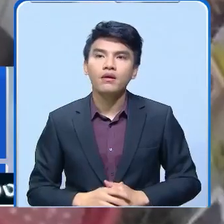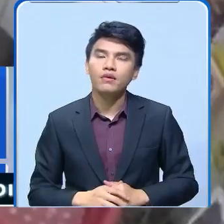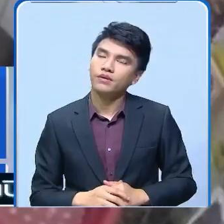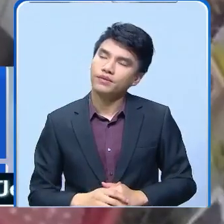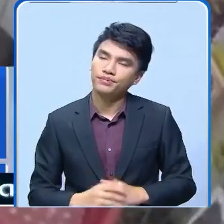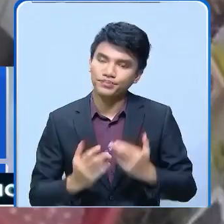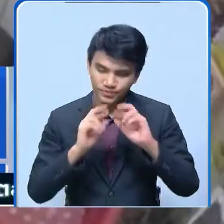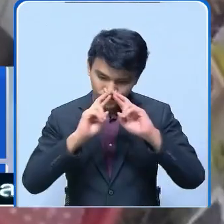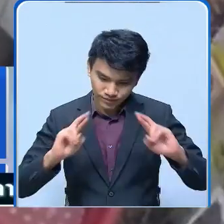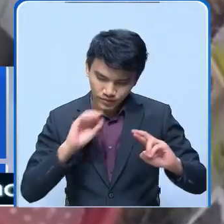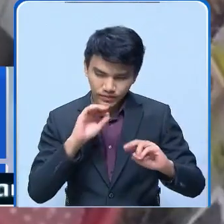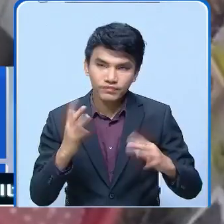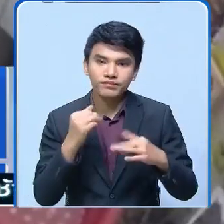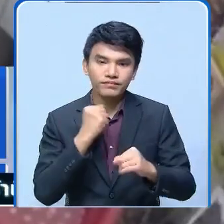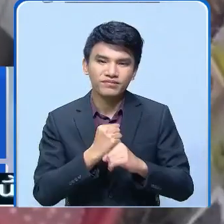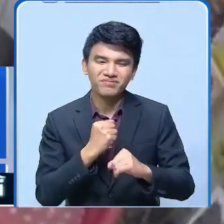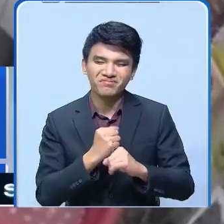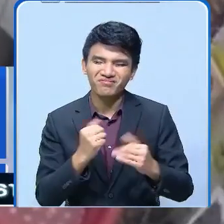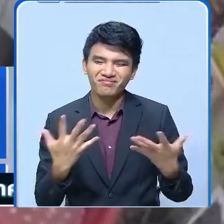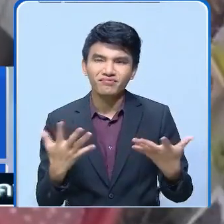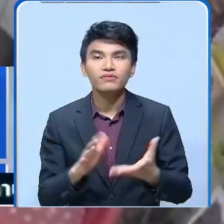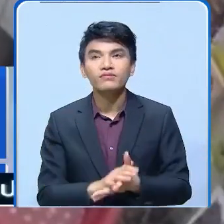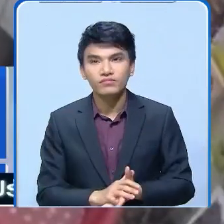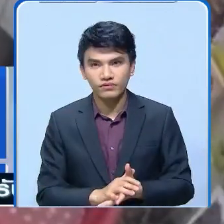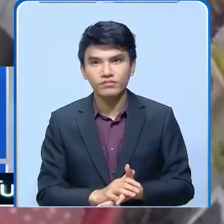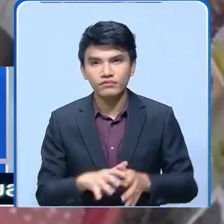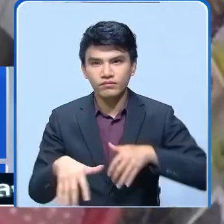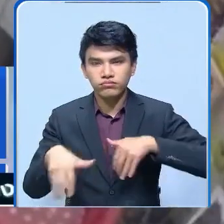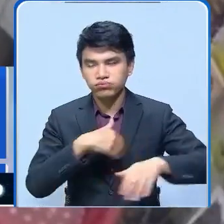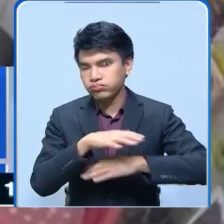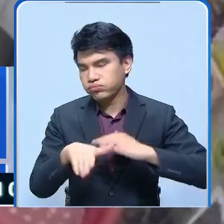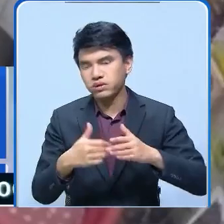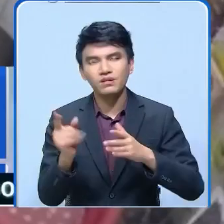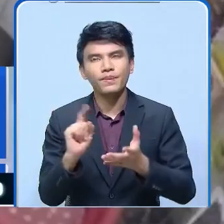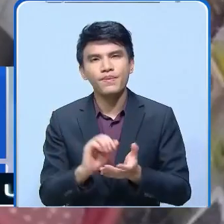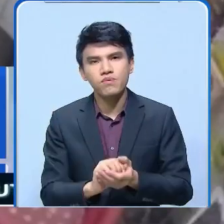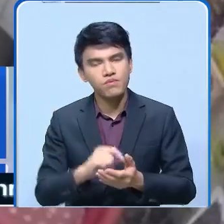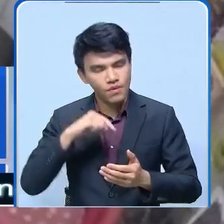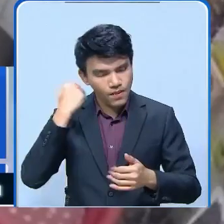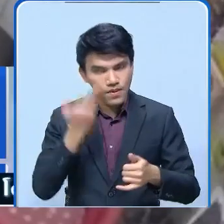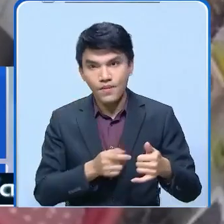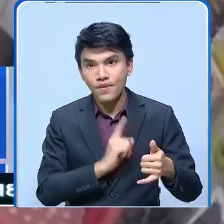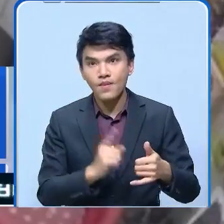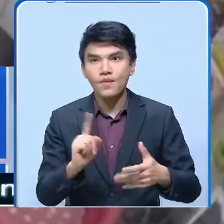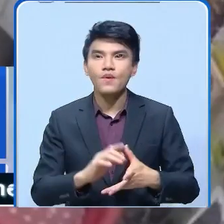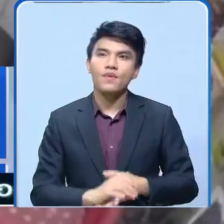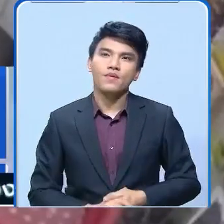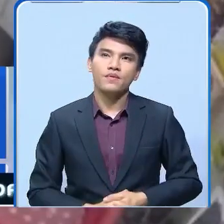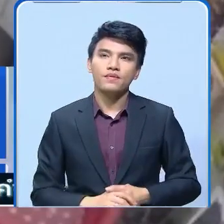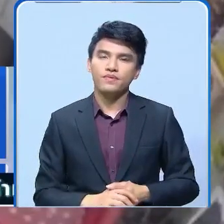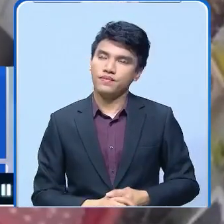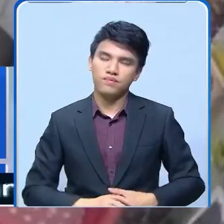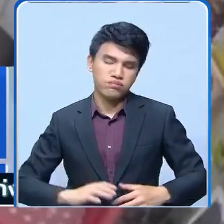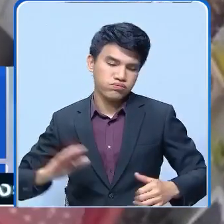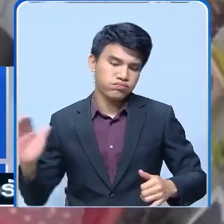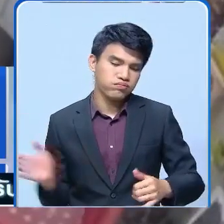พนักงานในร้านบอกว่าไม่ได้ทำอะไรตามที่ถูกกล่าวหาเลยส่วนชาวบ้านแถวนั้นก็บอกว่านี่แหละผู้หญิงคนนี้แหละ เขามีฉายา ปอจอมต